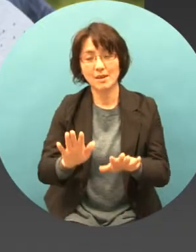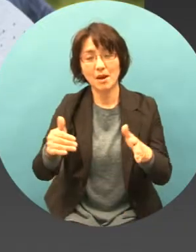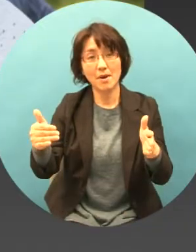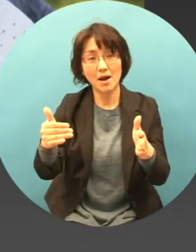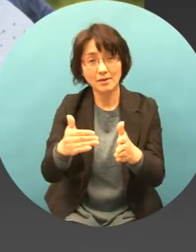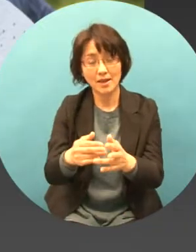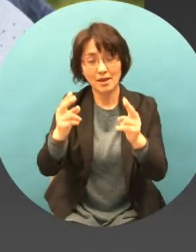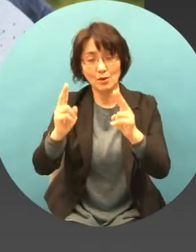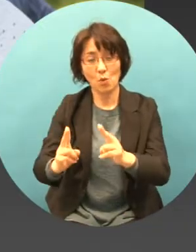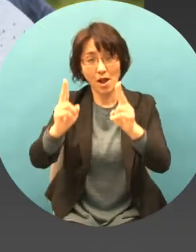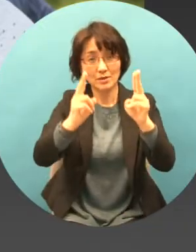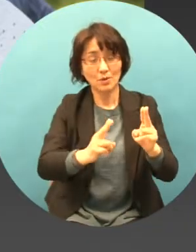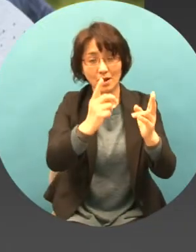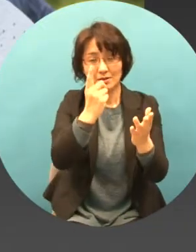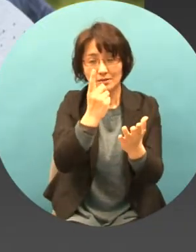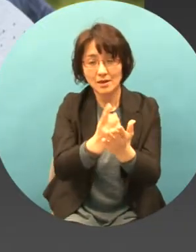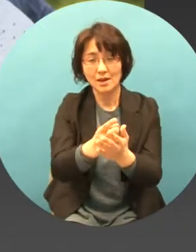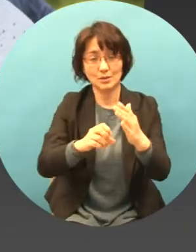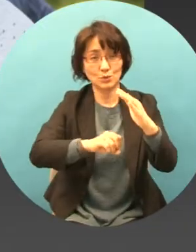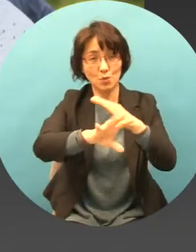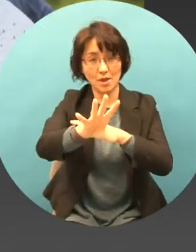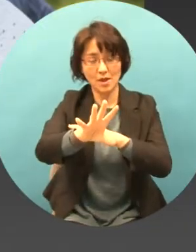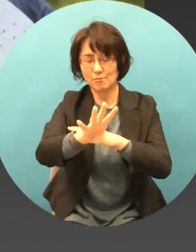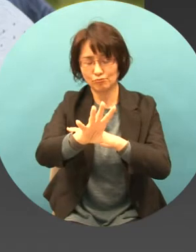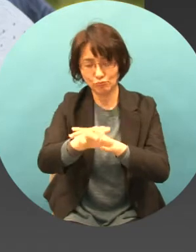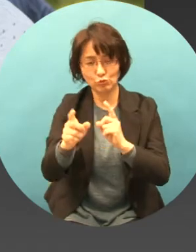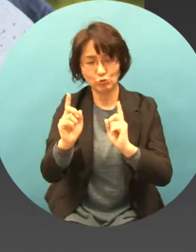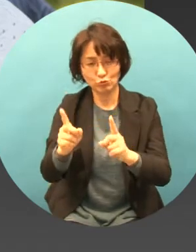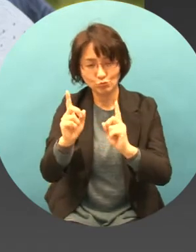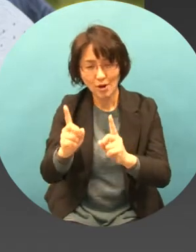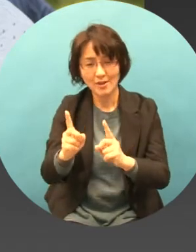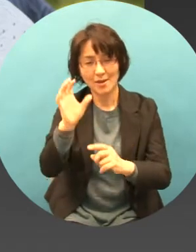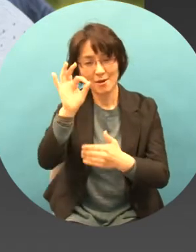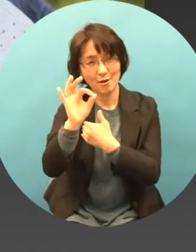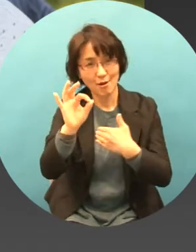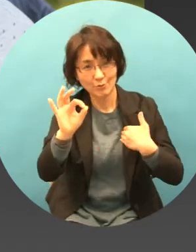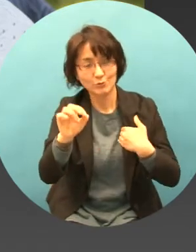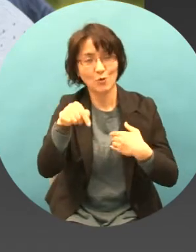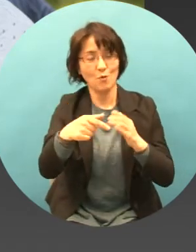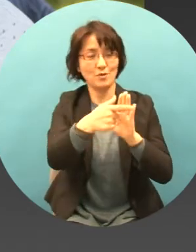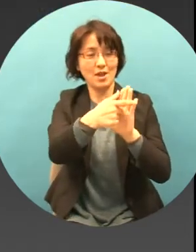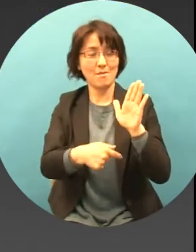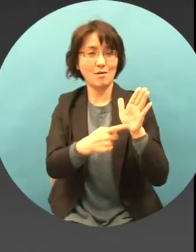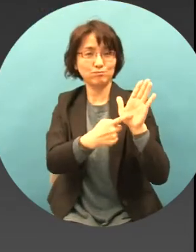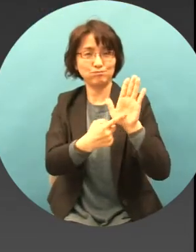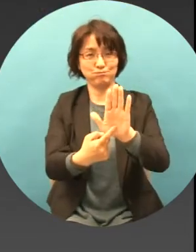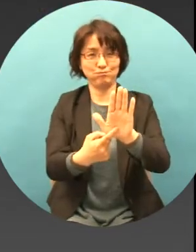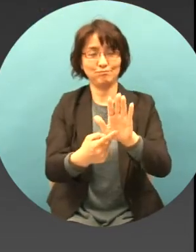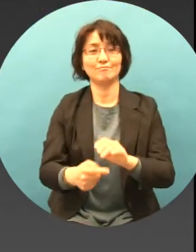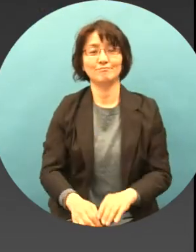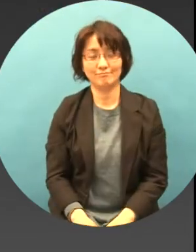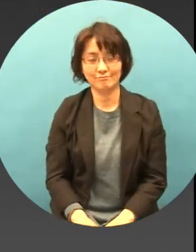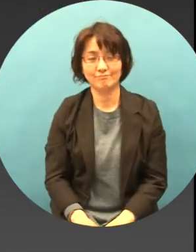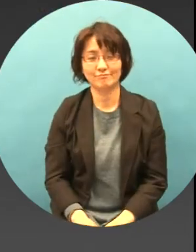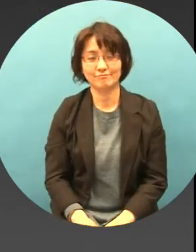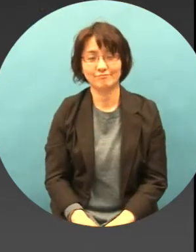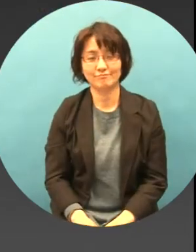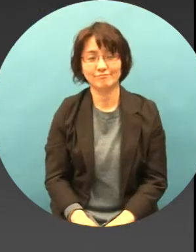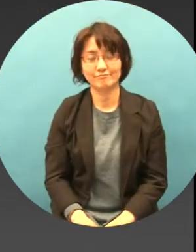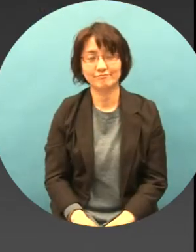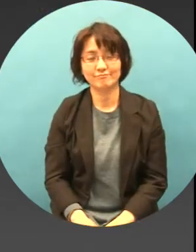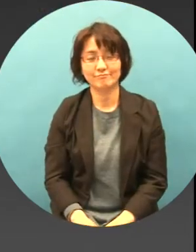ければ見ることのできなかった映画を群馬で見ることができるということをテーマに行われていますこの映画祭